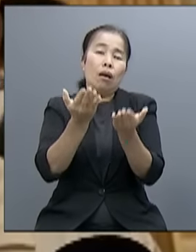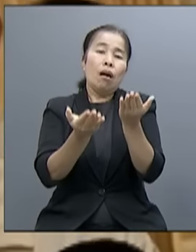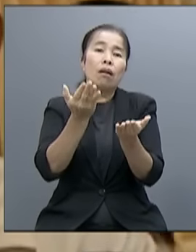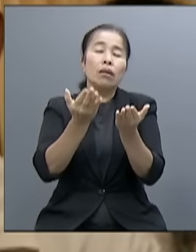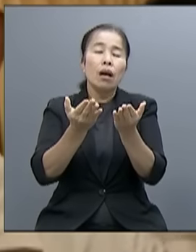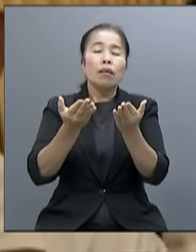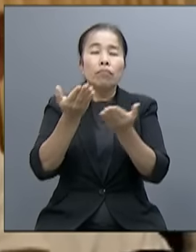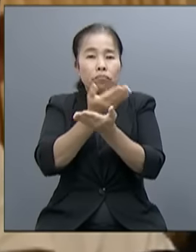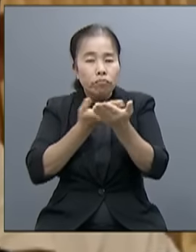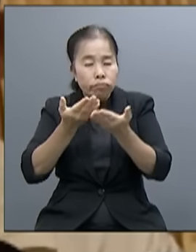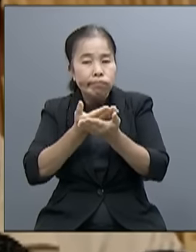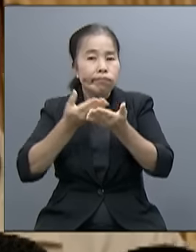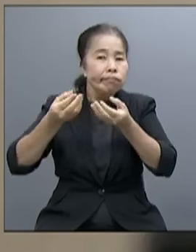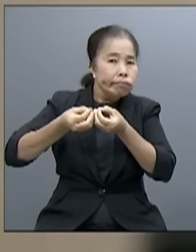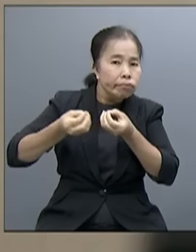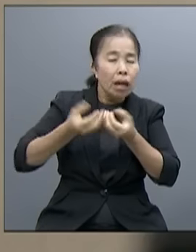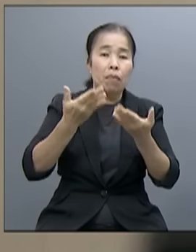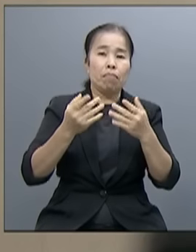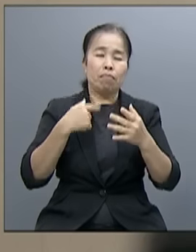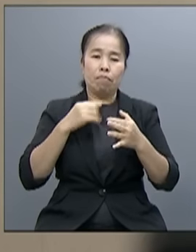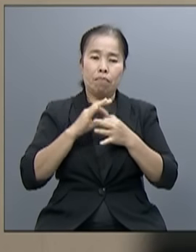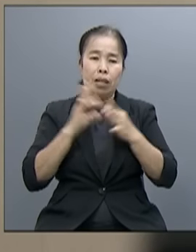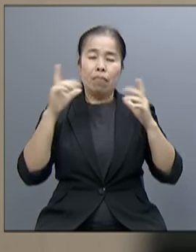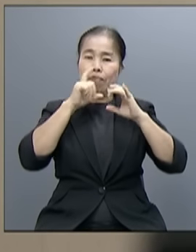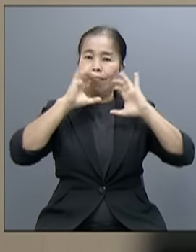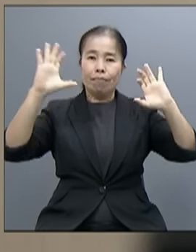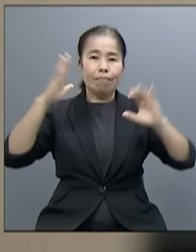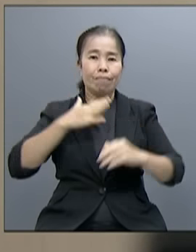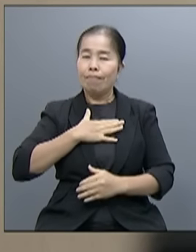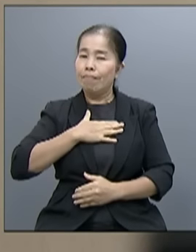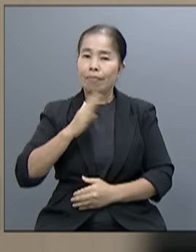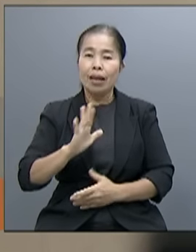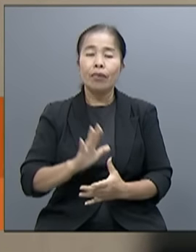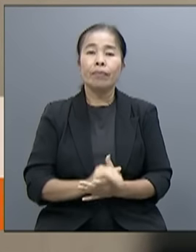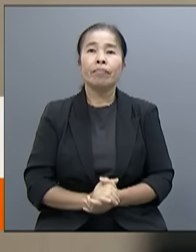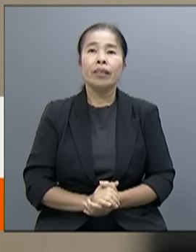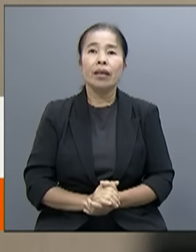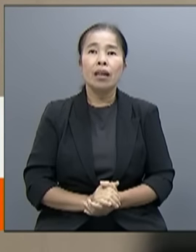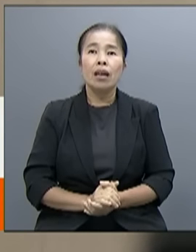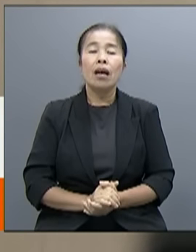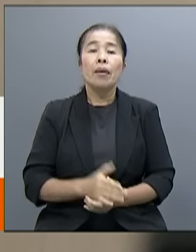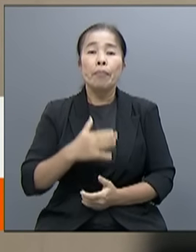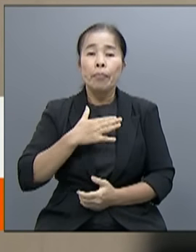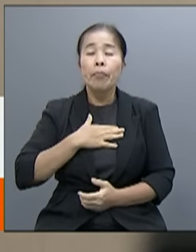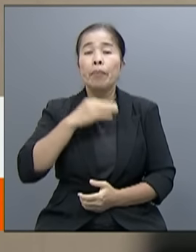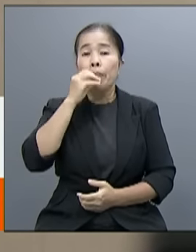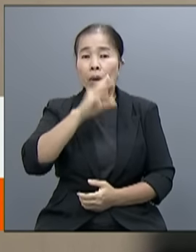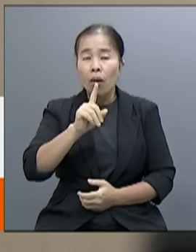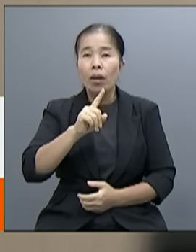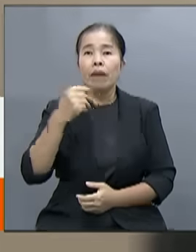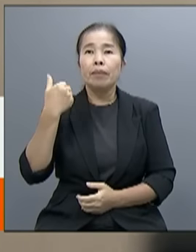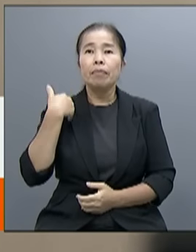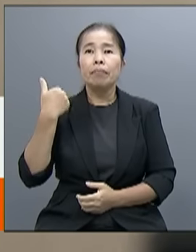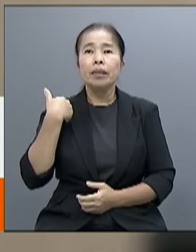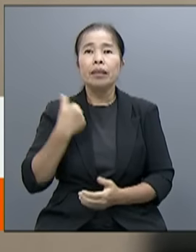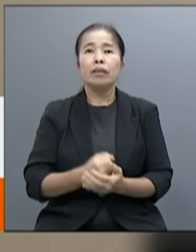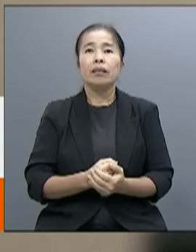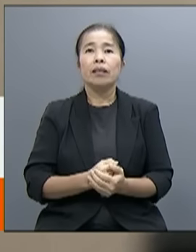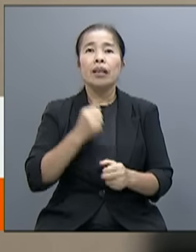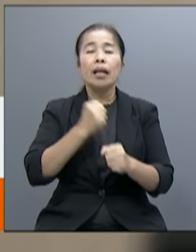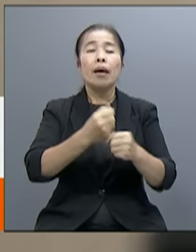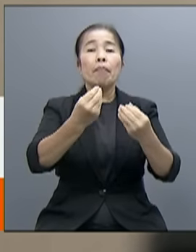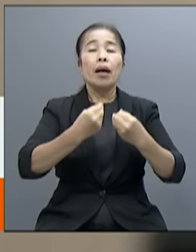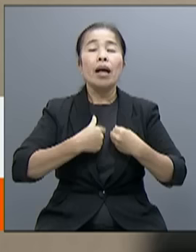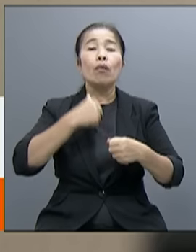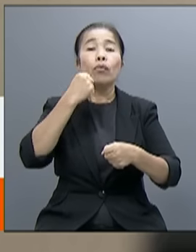ารือกันนี้ไม่เกี่ยวกับรัฐบาล นะครับเรายืนยันเราจะปฏิบัติตามแนวทางที่ทางอาเซียนได้เซตอัพขึ้นมาให้เราทำน